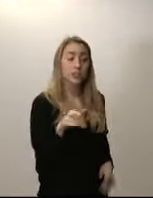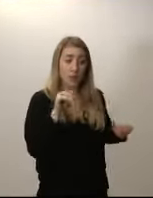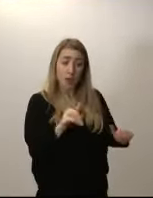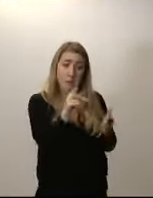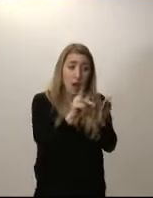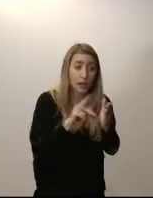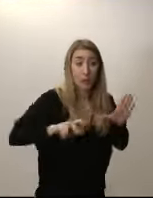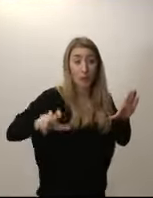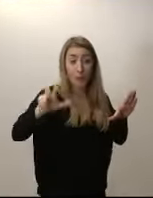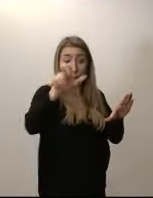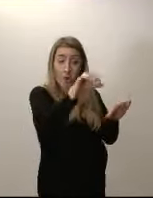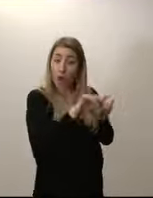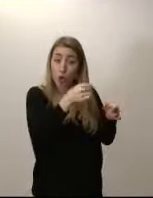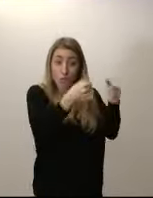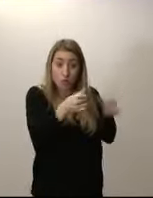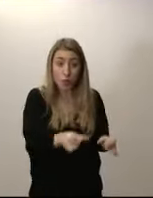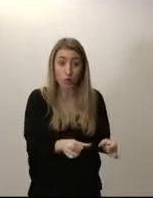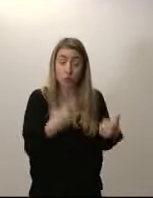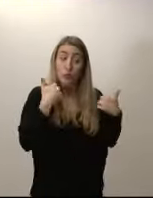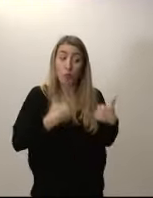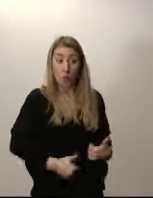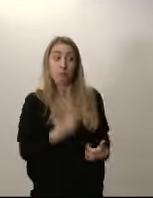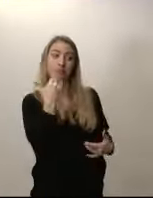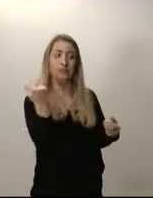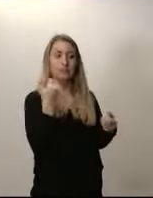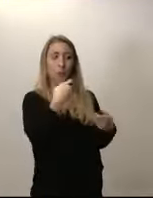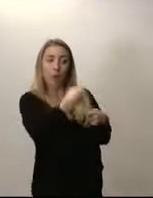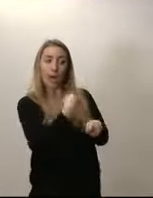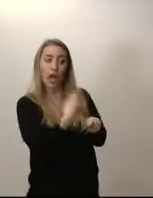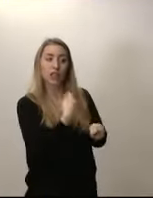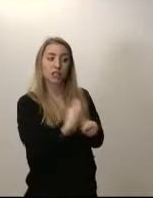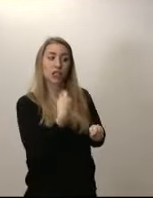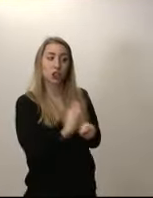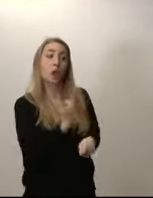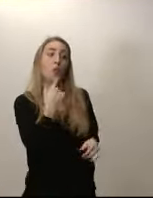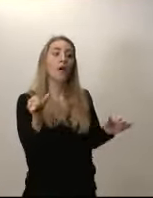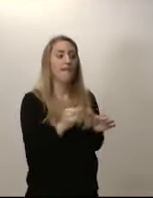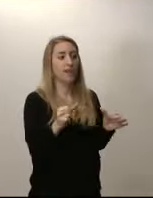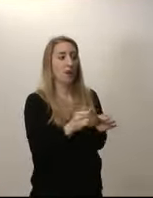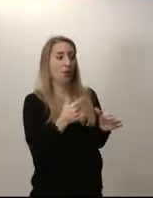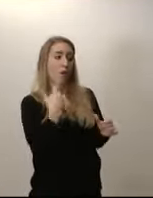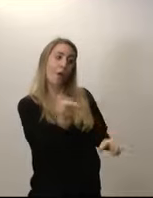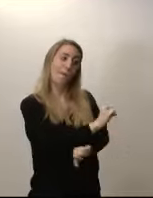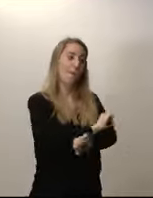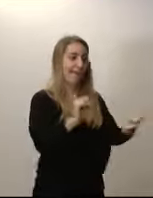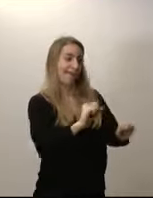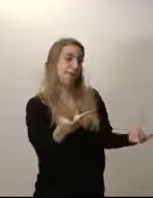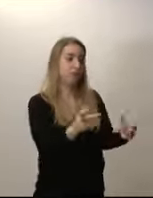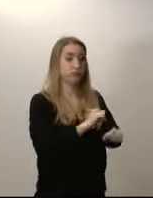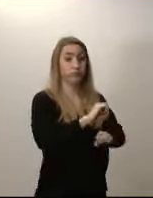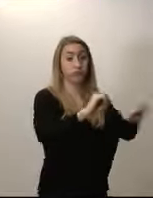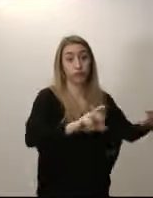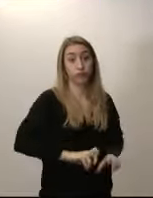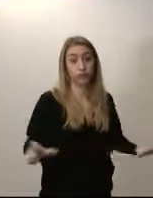façon puzzle. Moi, quand on m'en fait trop, je correctionne plus, je dynamite, je disperse, je ventile.